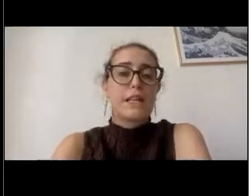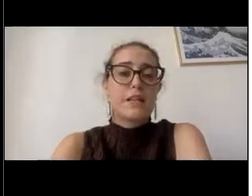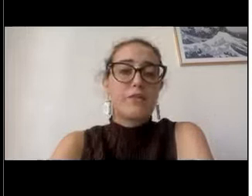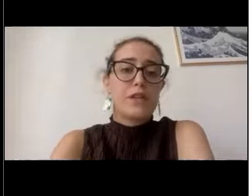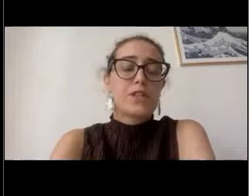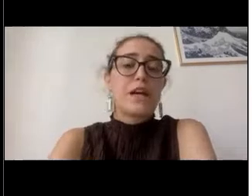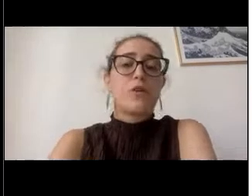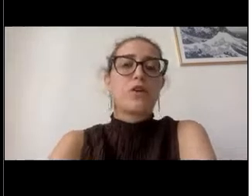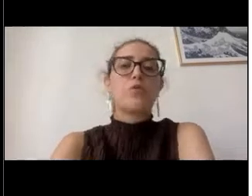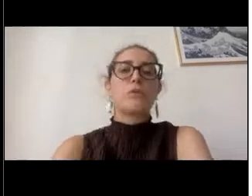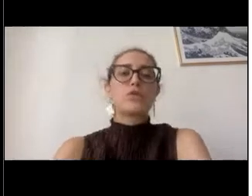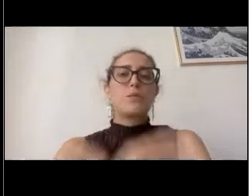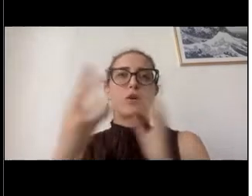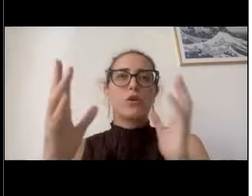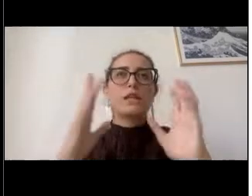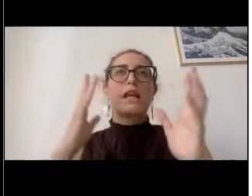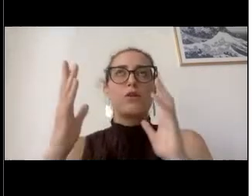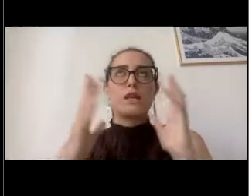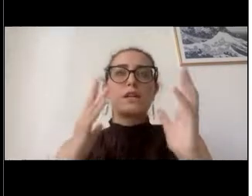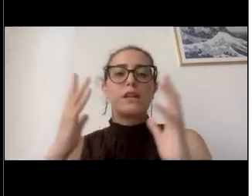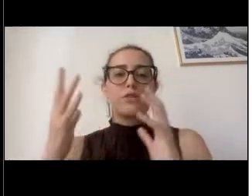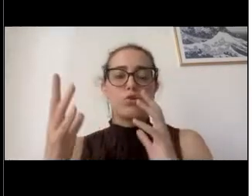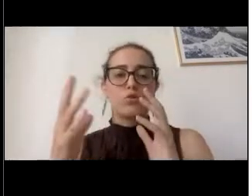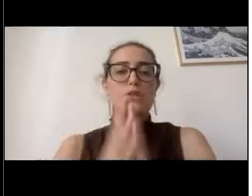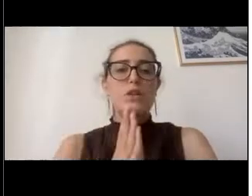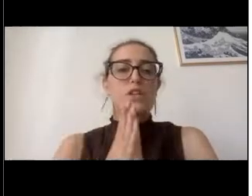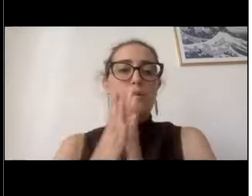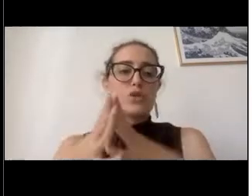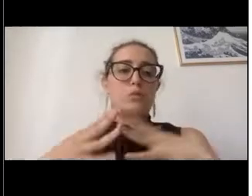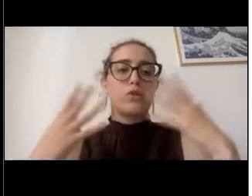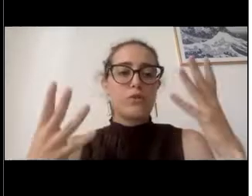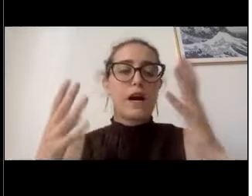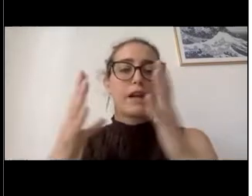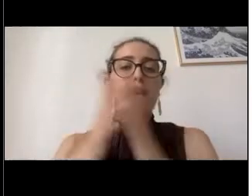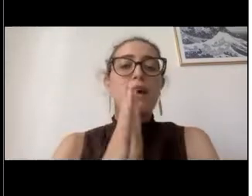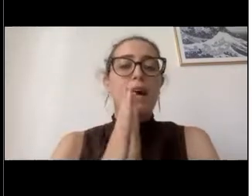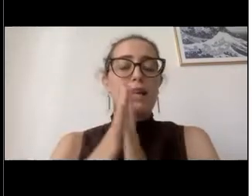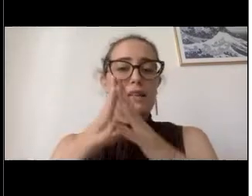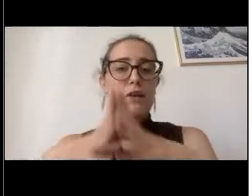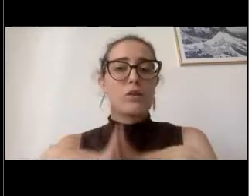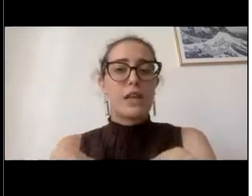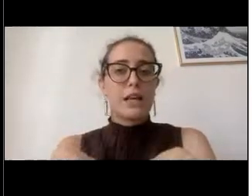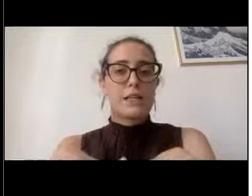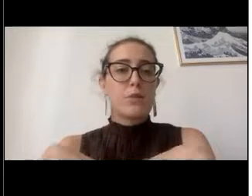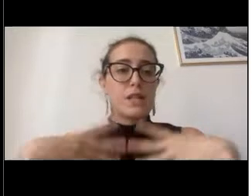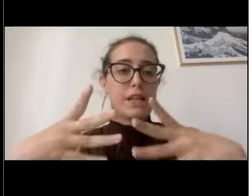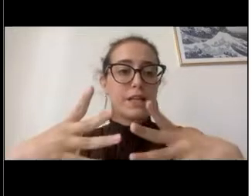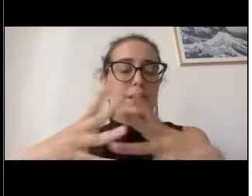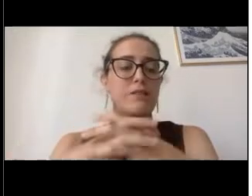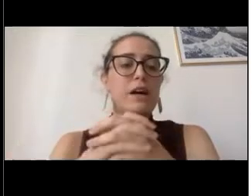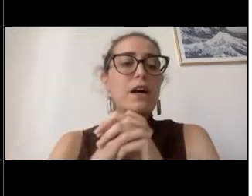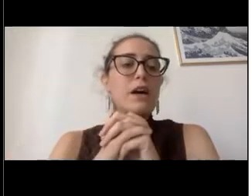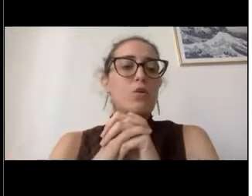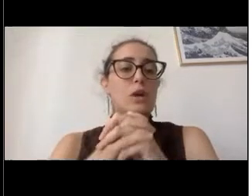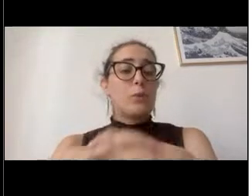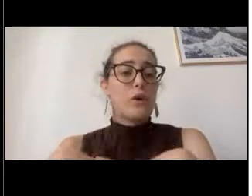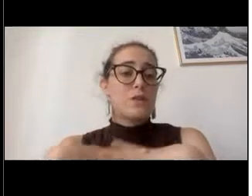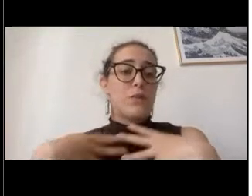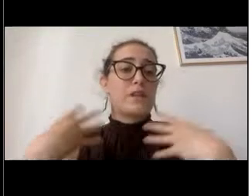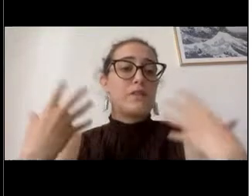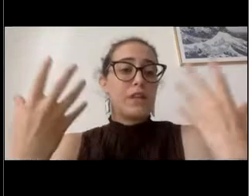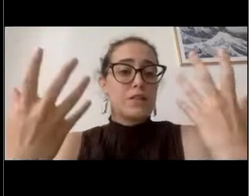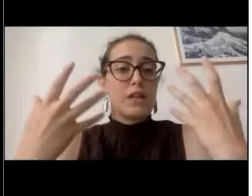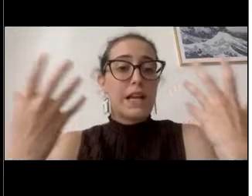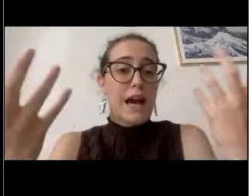energetica degli edifici. Allora come possiamo ricordare dall'ondata di ristrutturazione già possiamo ritrovare all'interno di questa direttiva una